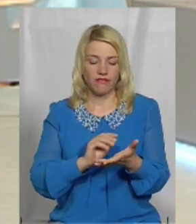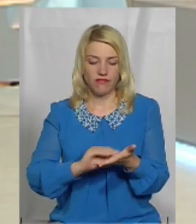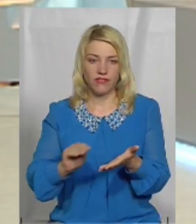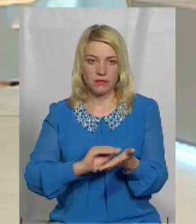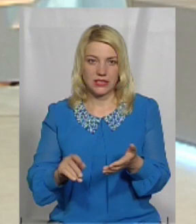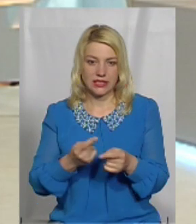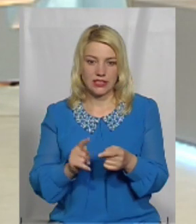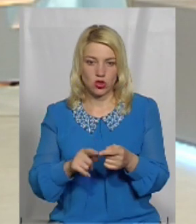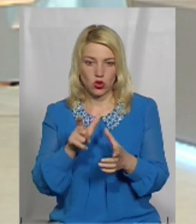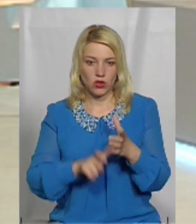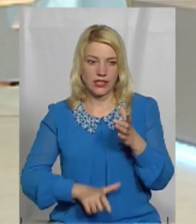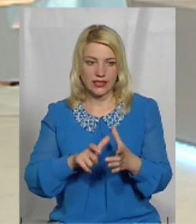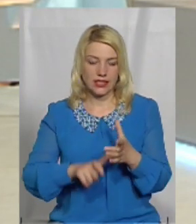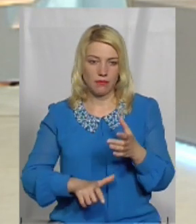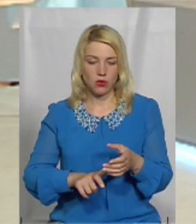рецепту